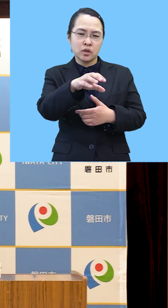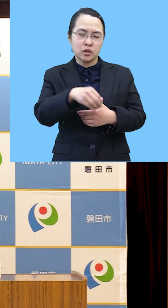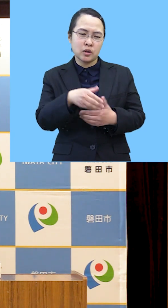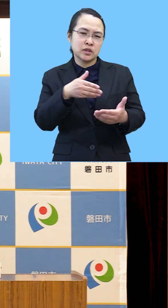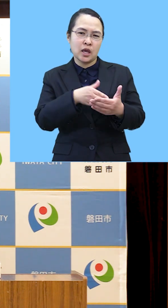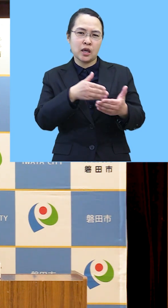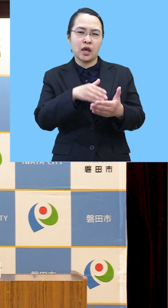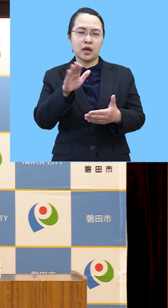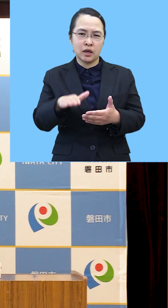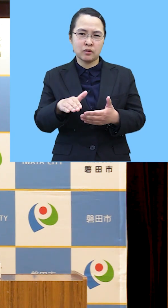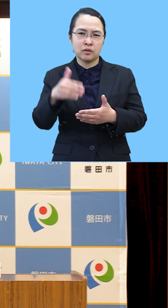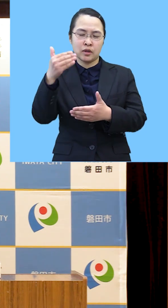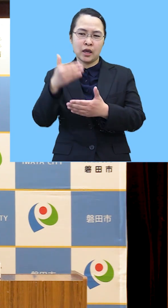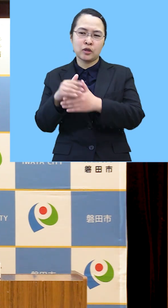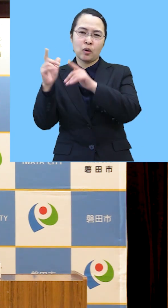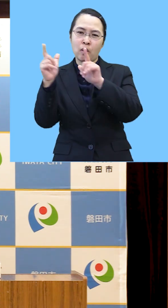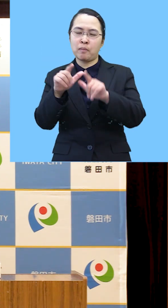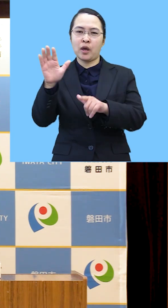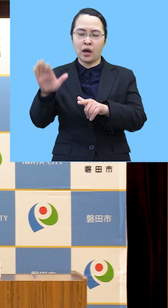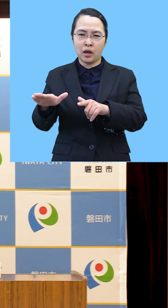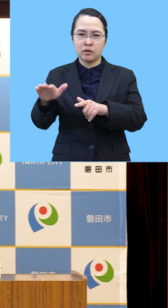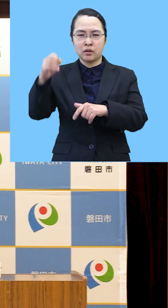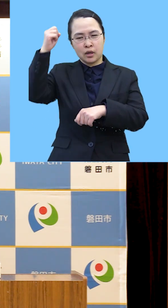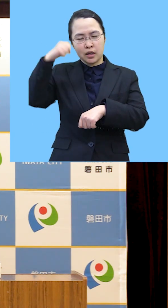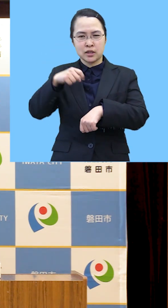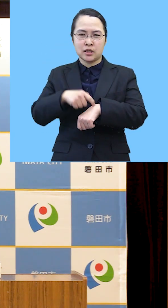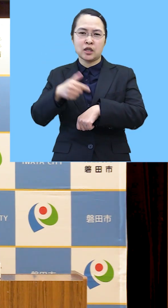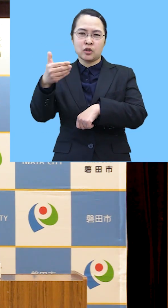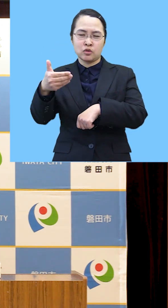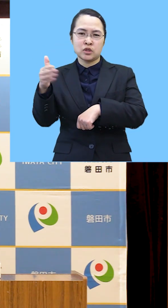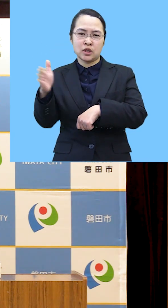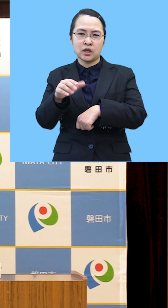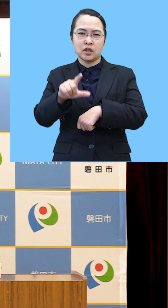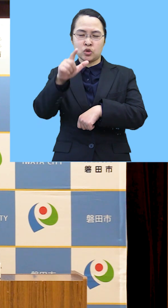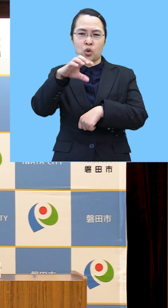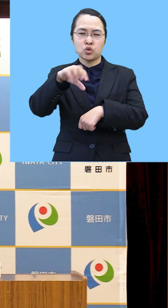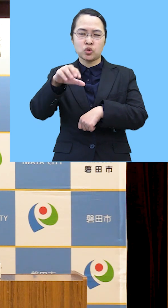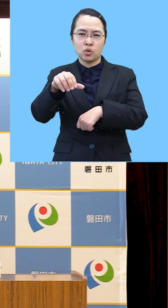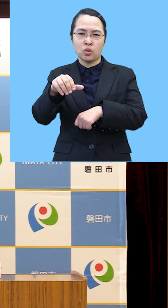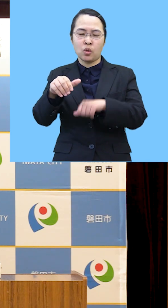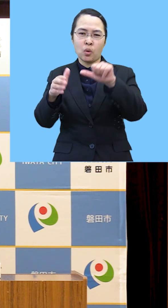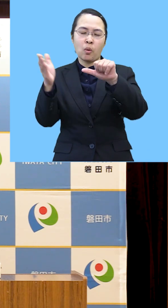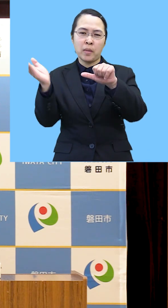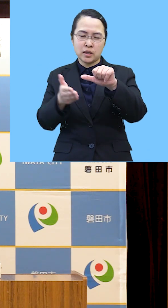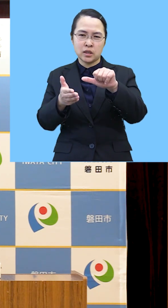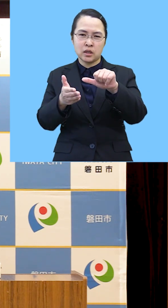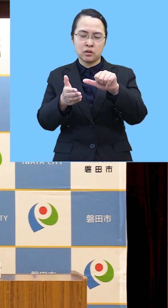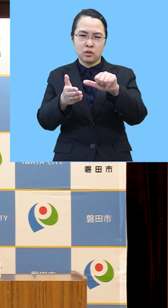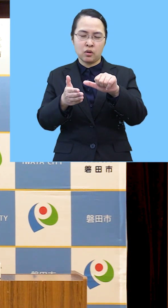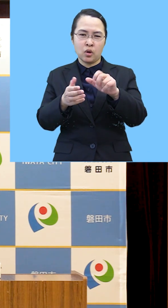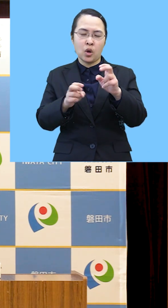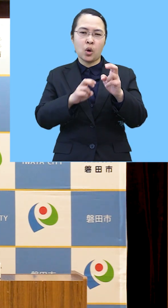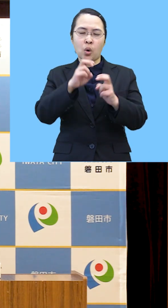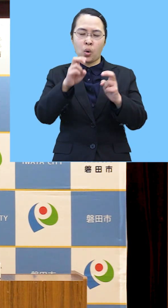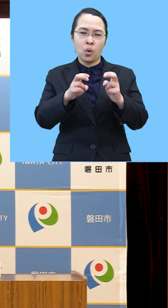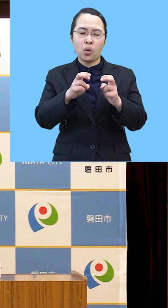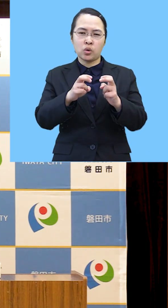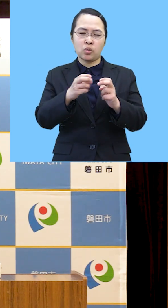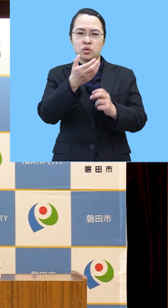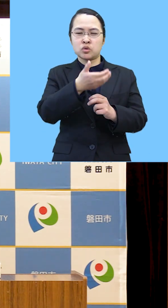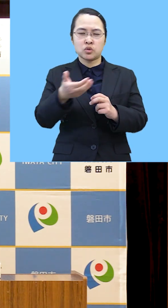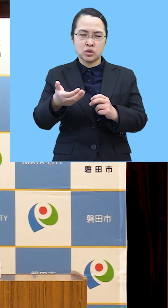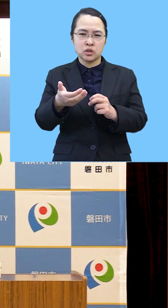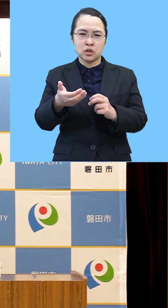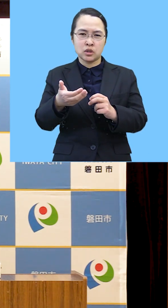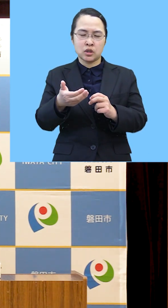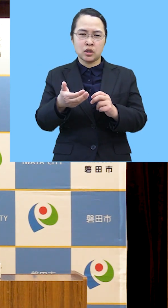県の方で発表していただいているわけですけれども、今日9時から上水道が 5%、 そして工業用水が